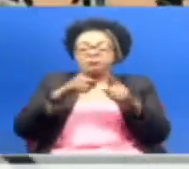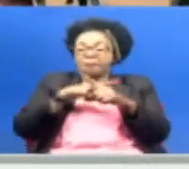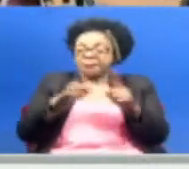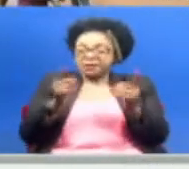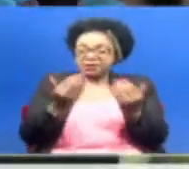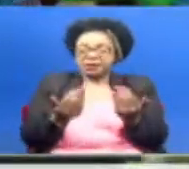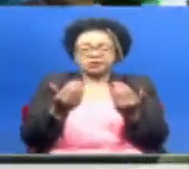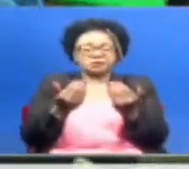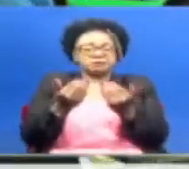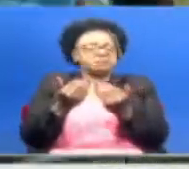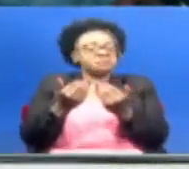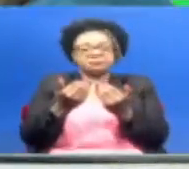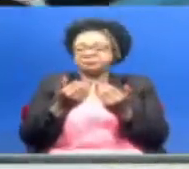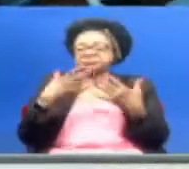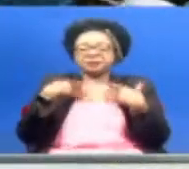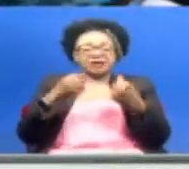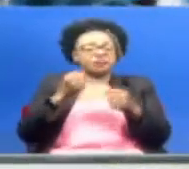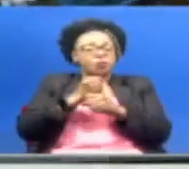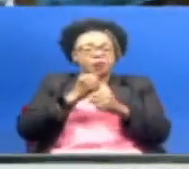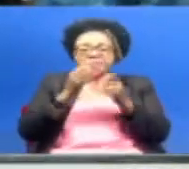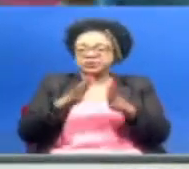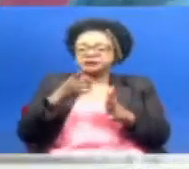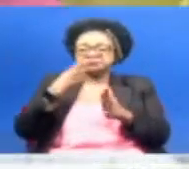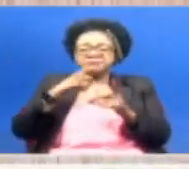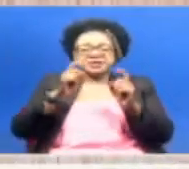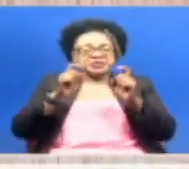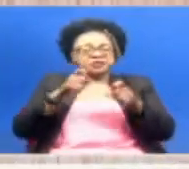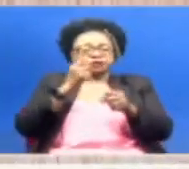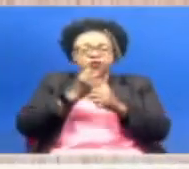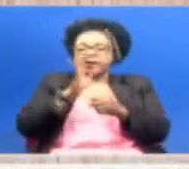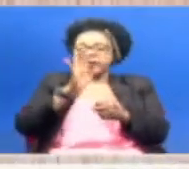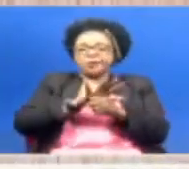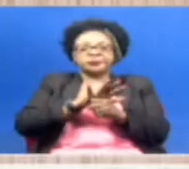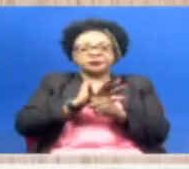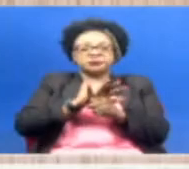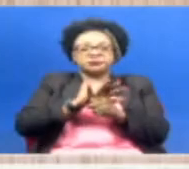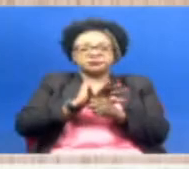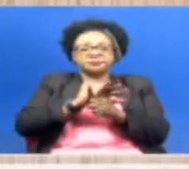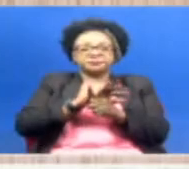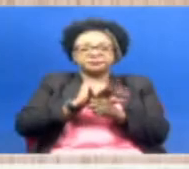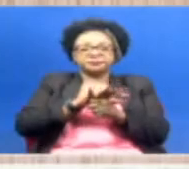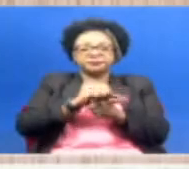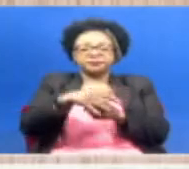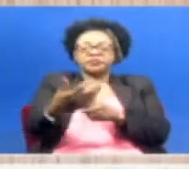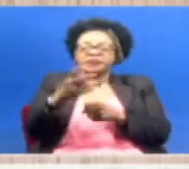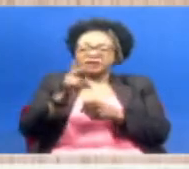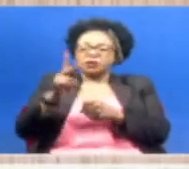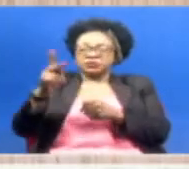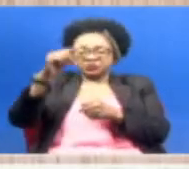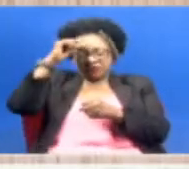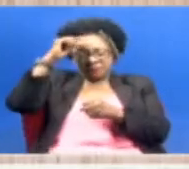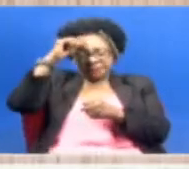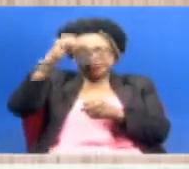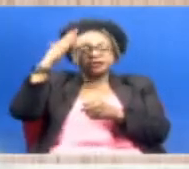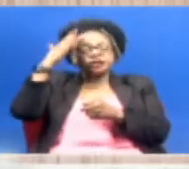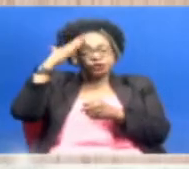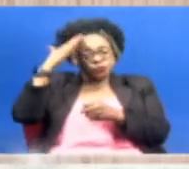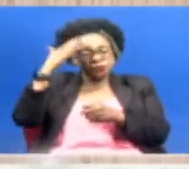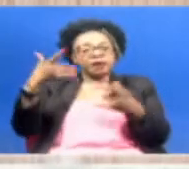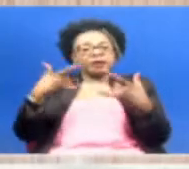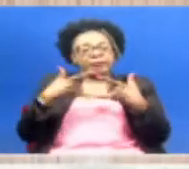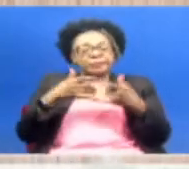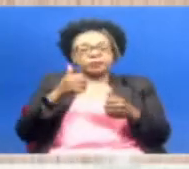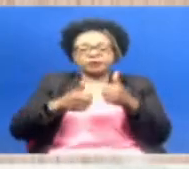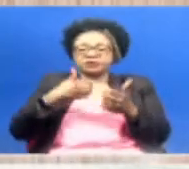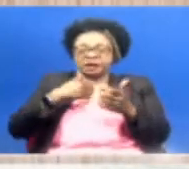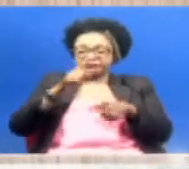wahudumu wa afya wanasema mengi bado yanahitajika kutekelezwa. The government of Kenya Kwanza really knew the gaps that existed at the time